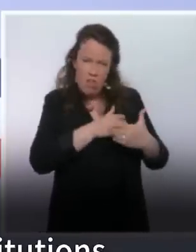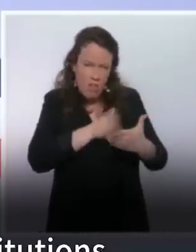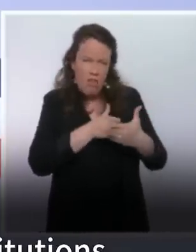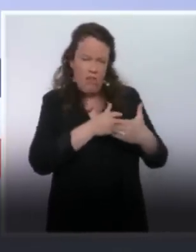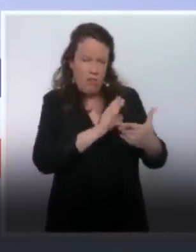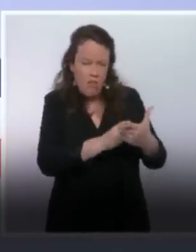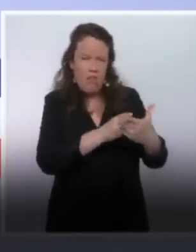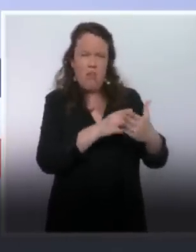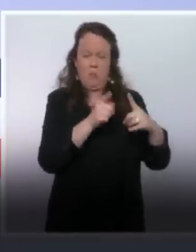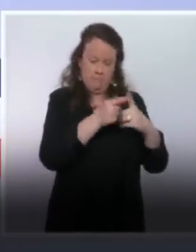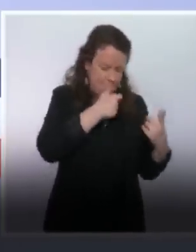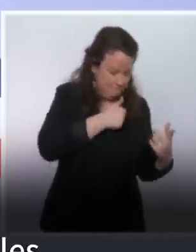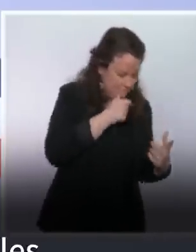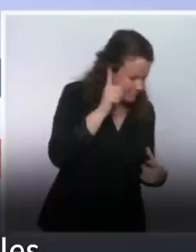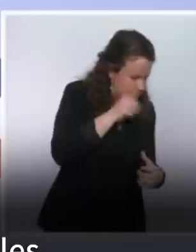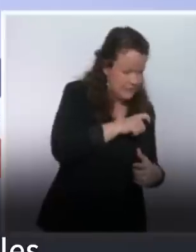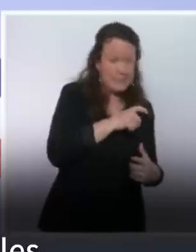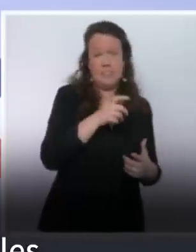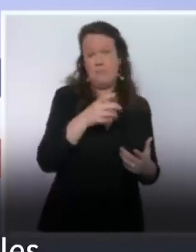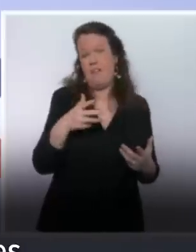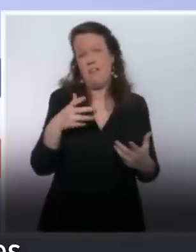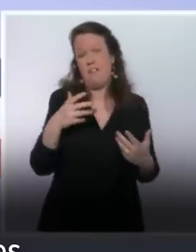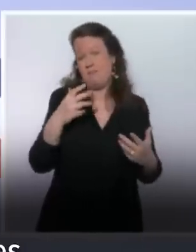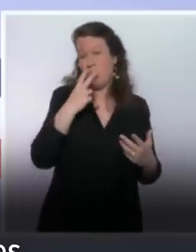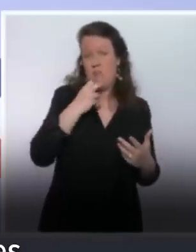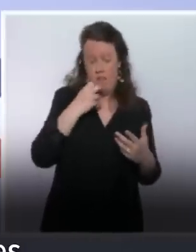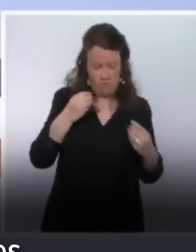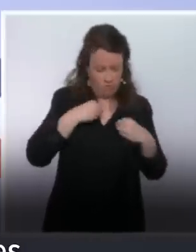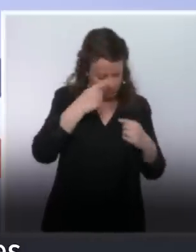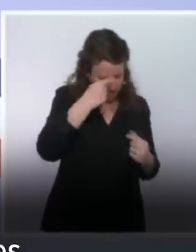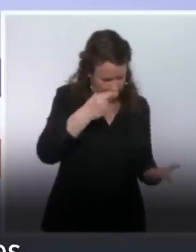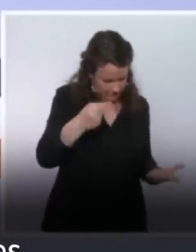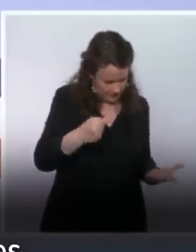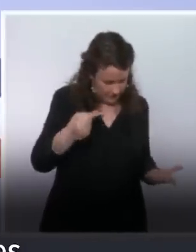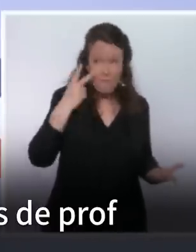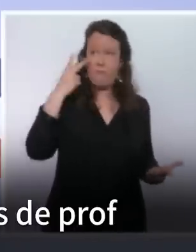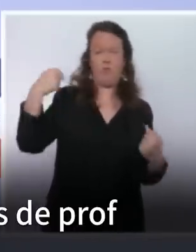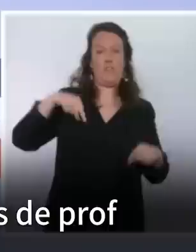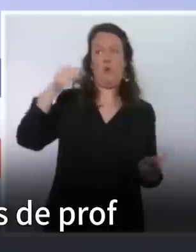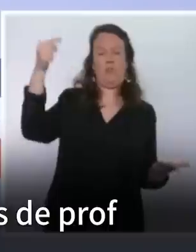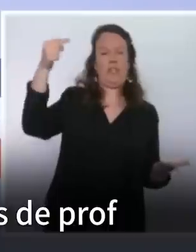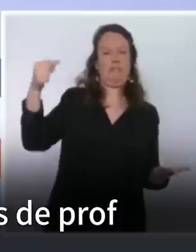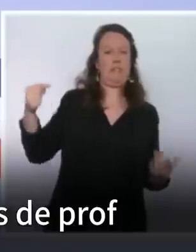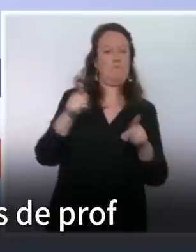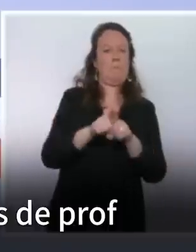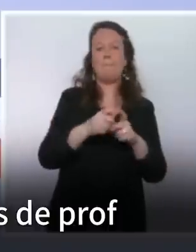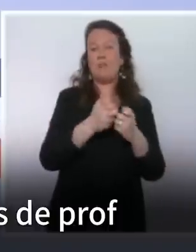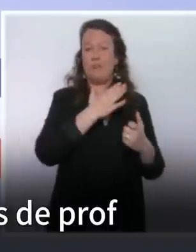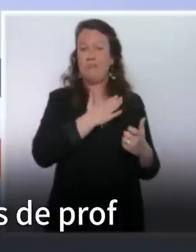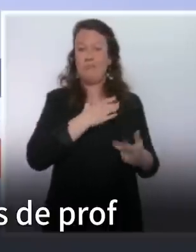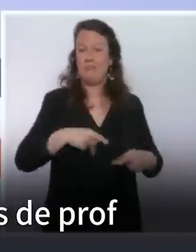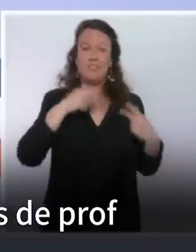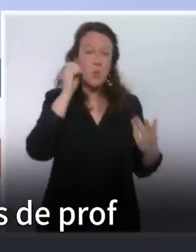dans les institutions. Les épreuves de la vie, c'est les fins de mois difficiles, c'est les difficultés pour accéder aux urgences, c'est quand votre enfant n'a pas de